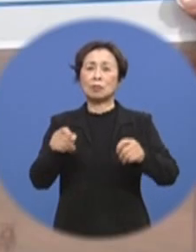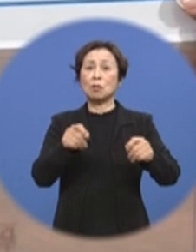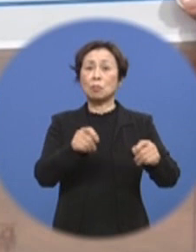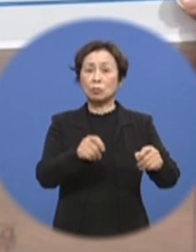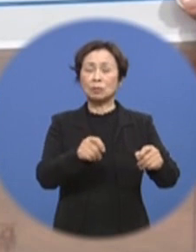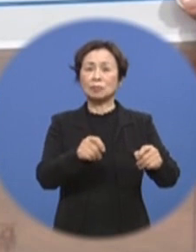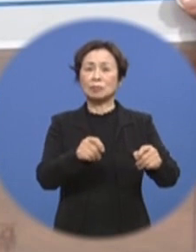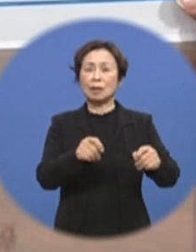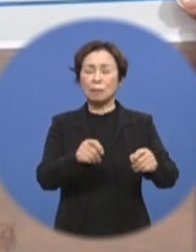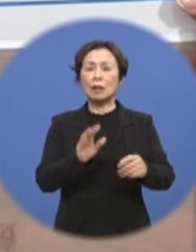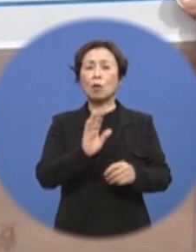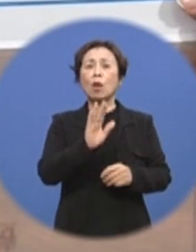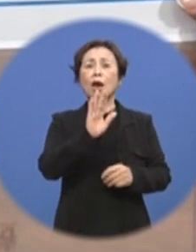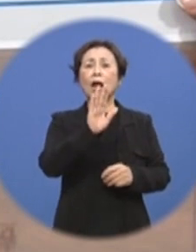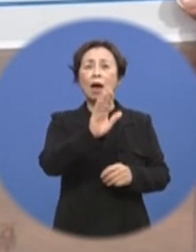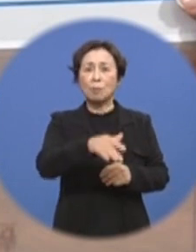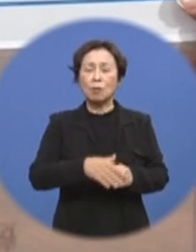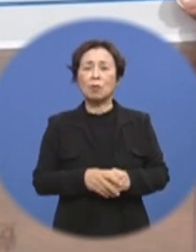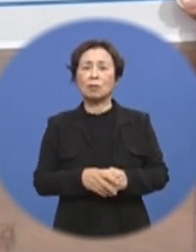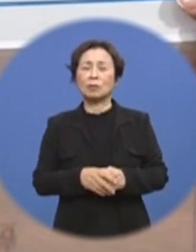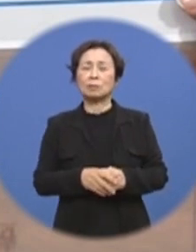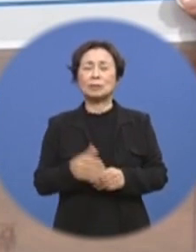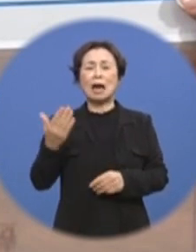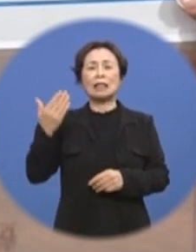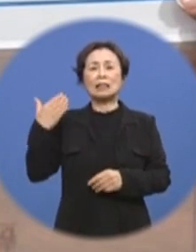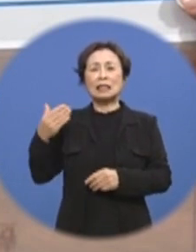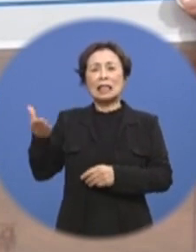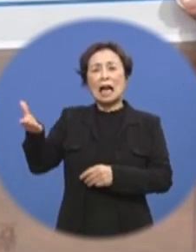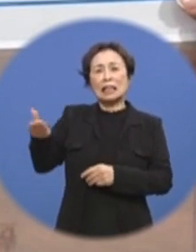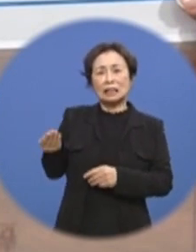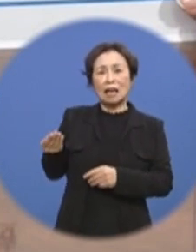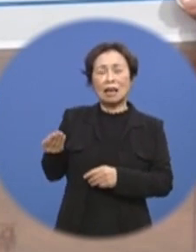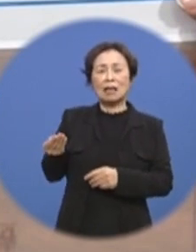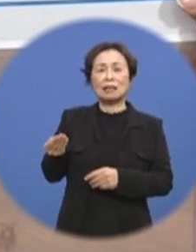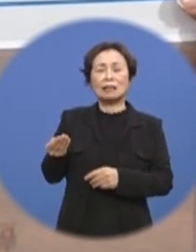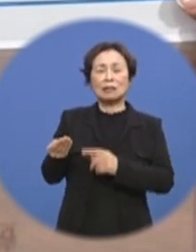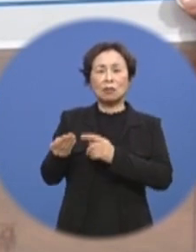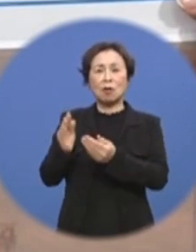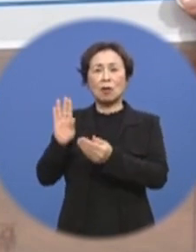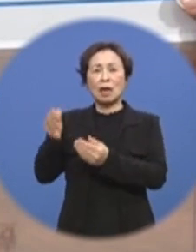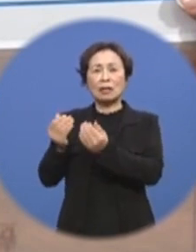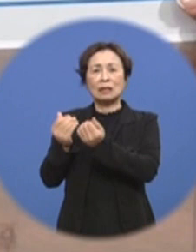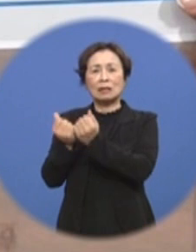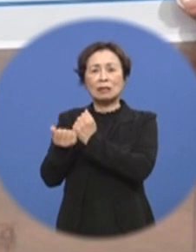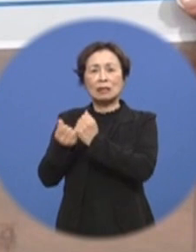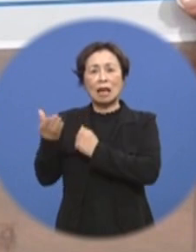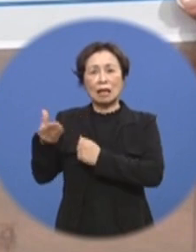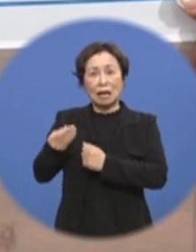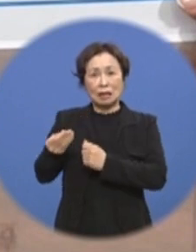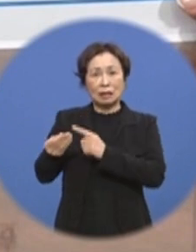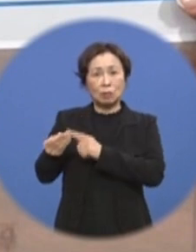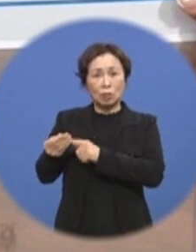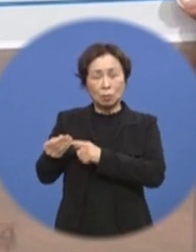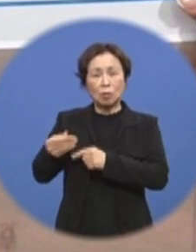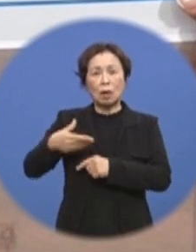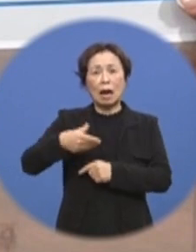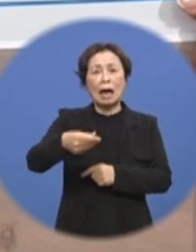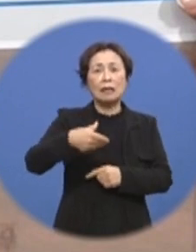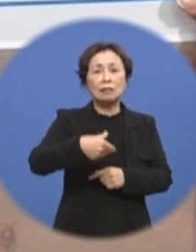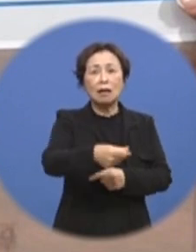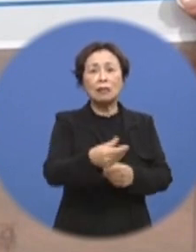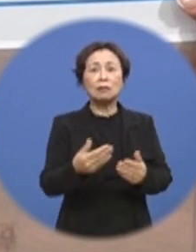だけこれからもその昔のあの県債を返していかないといけないで